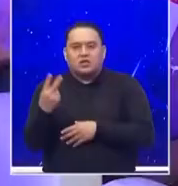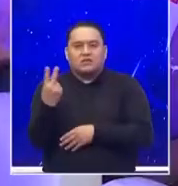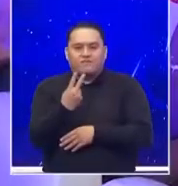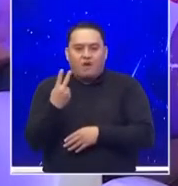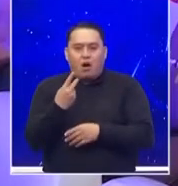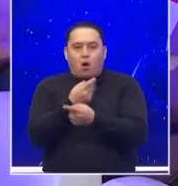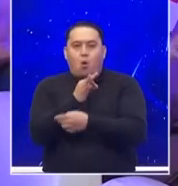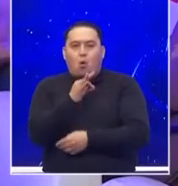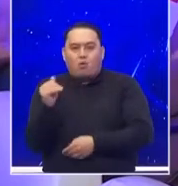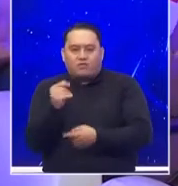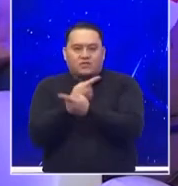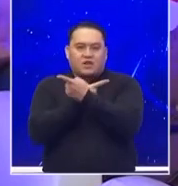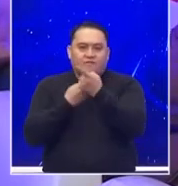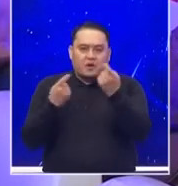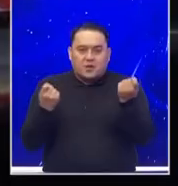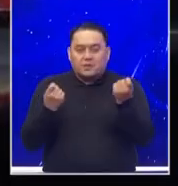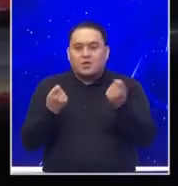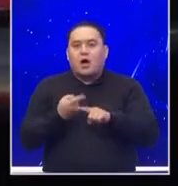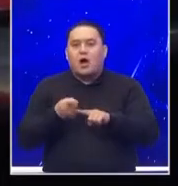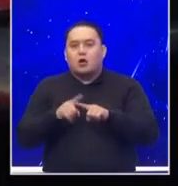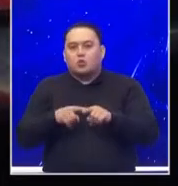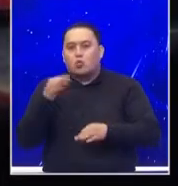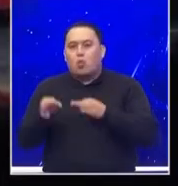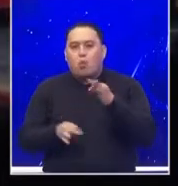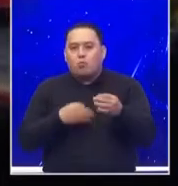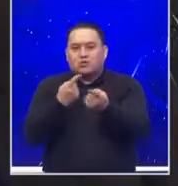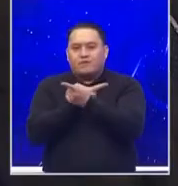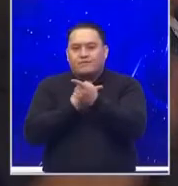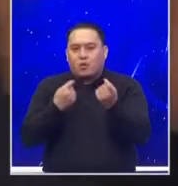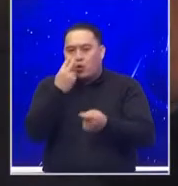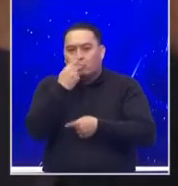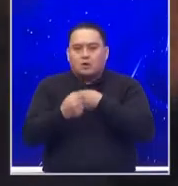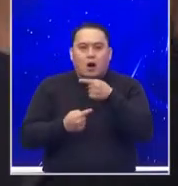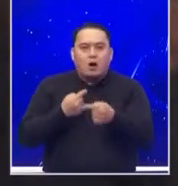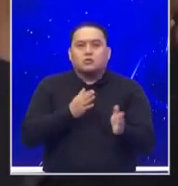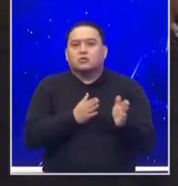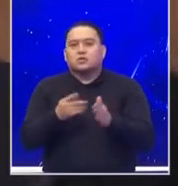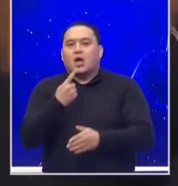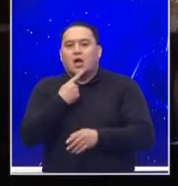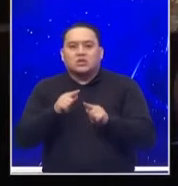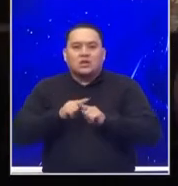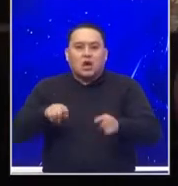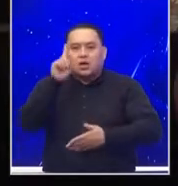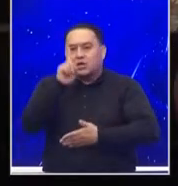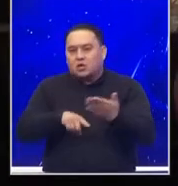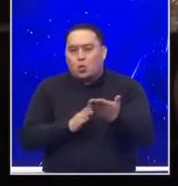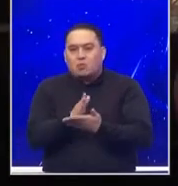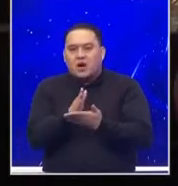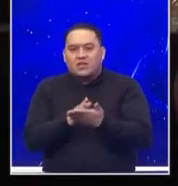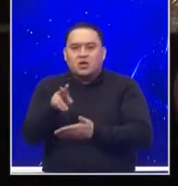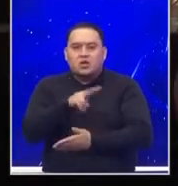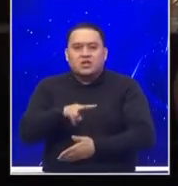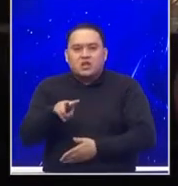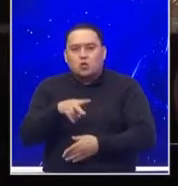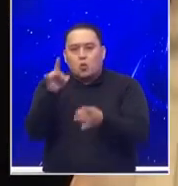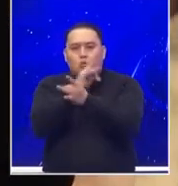официальной и оперативной информации который круглосуточно вещают о традициях обычаях языке религии политике и литературе и культуре